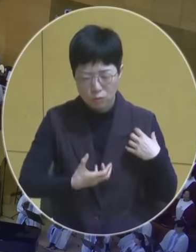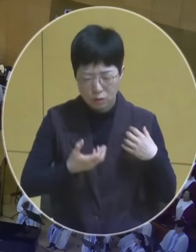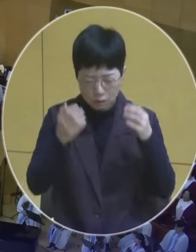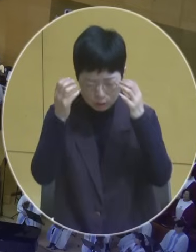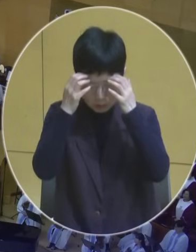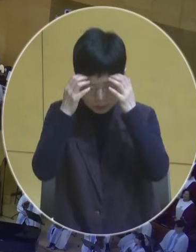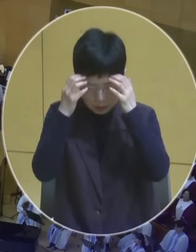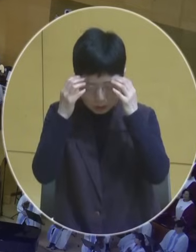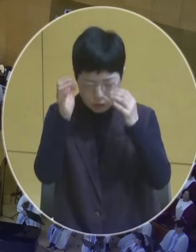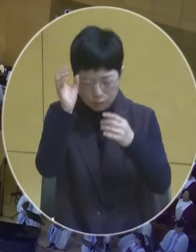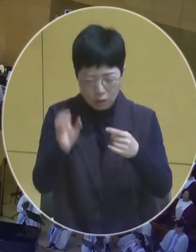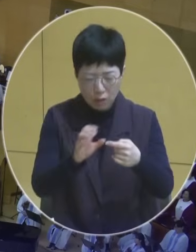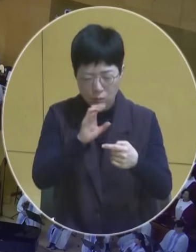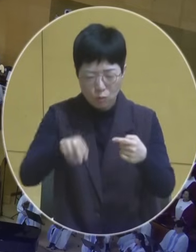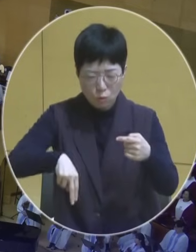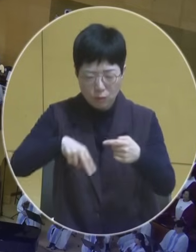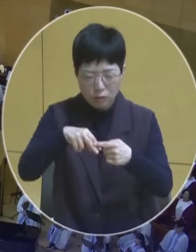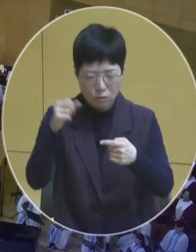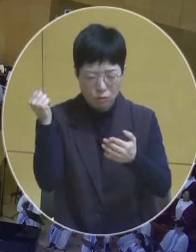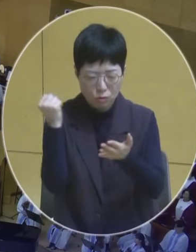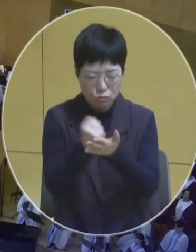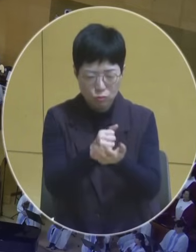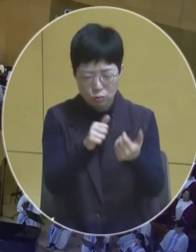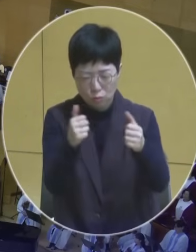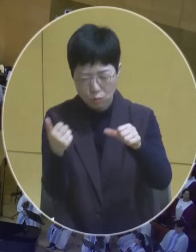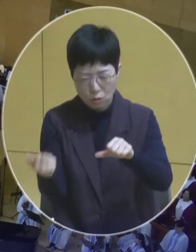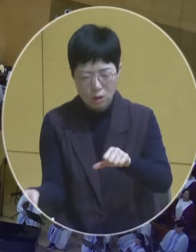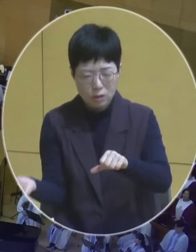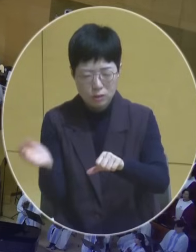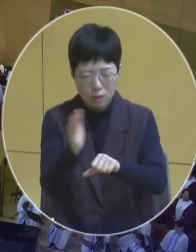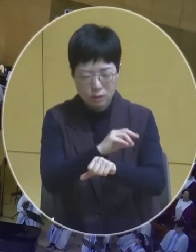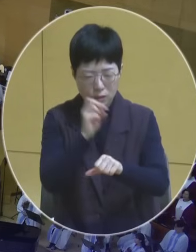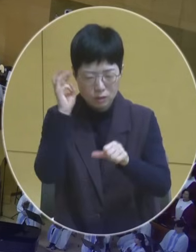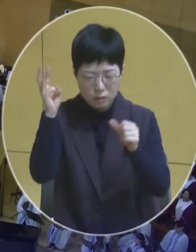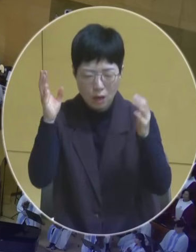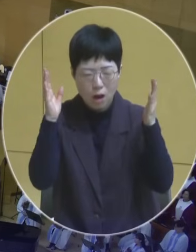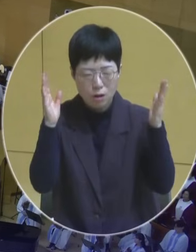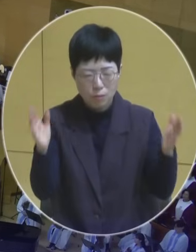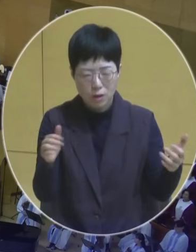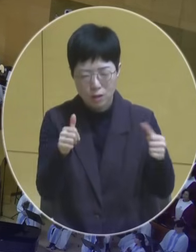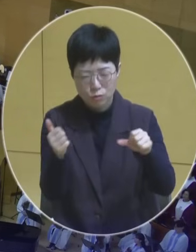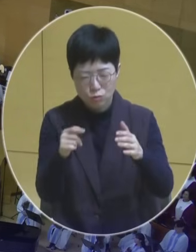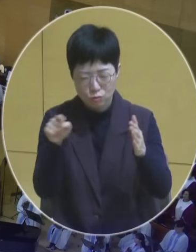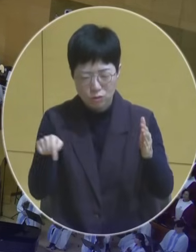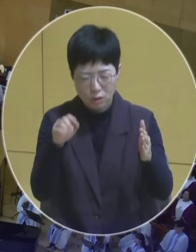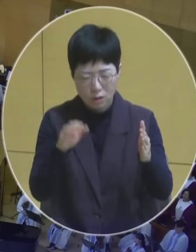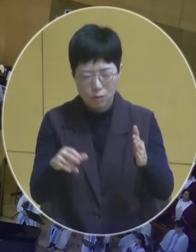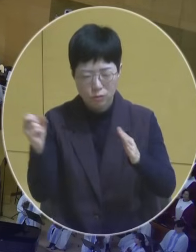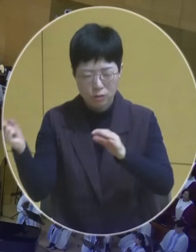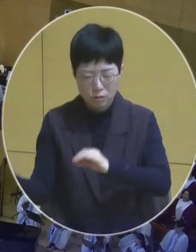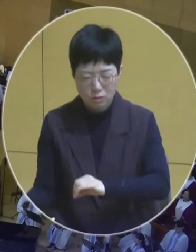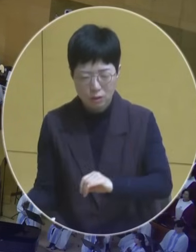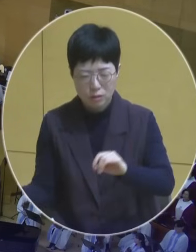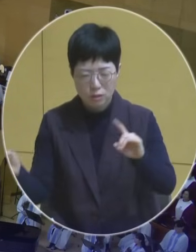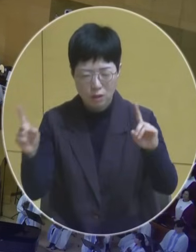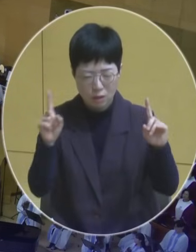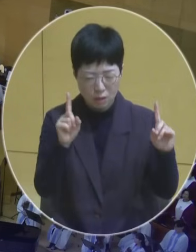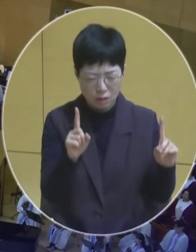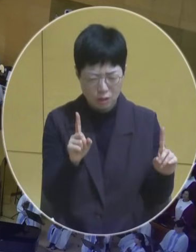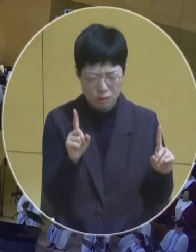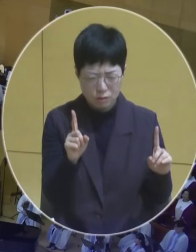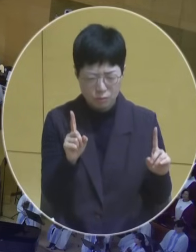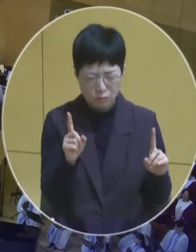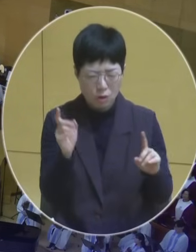빌라도에게 고난을 받아 십자가에 못 박혀 죽으시고 장사된 지 사흘 만에 죽은 자 가운데서